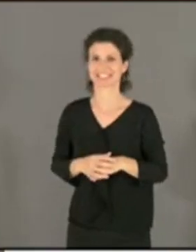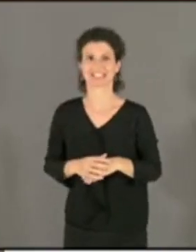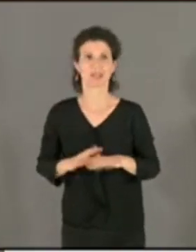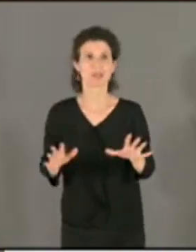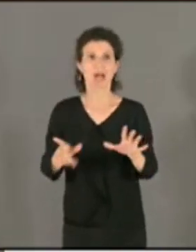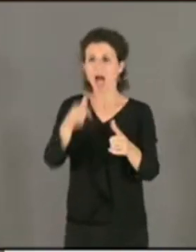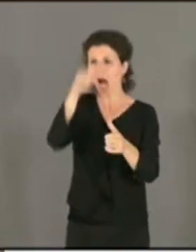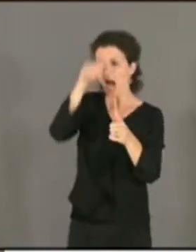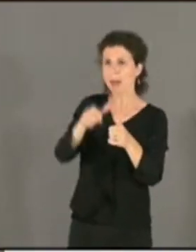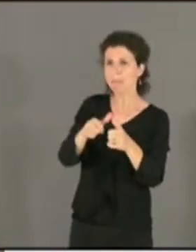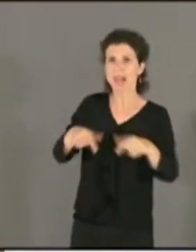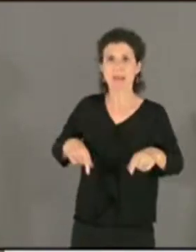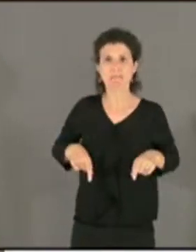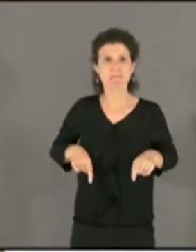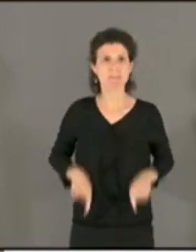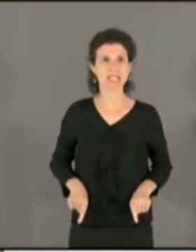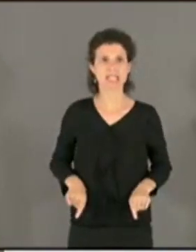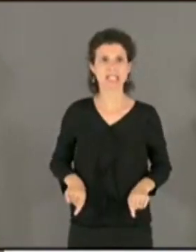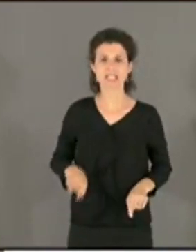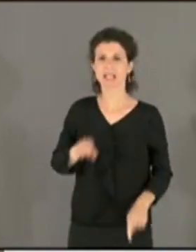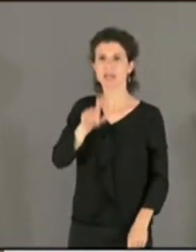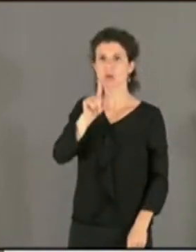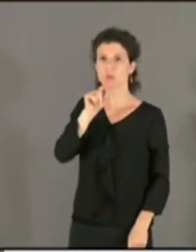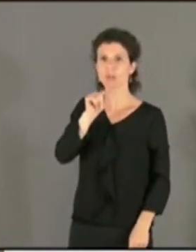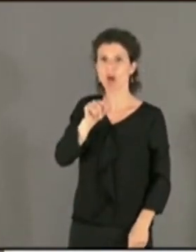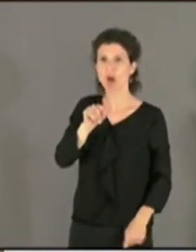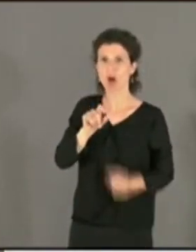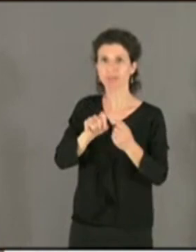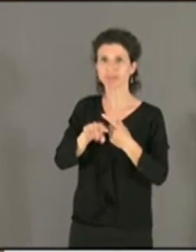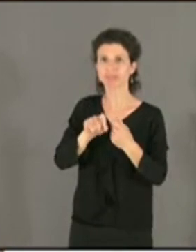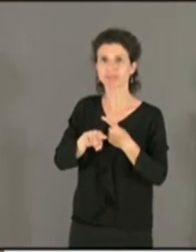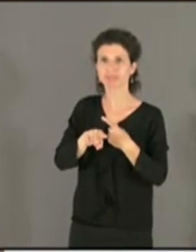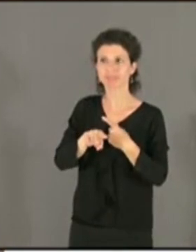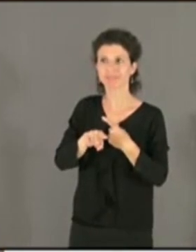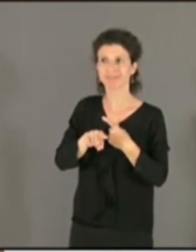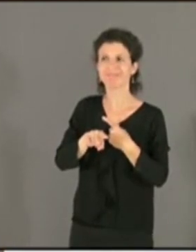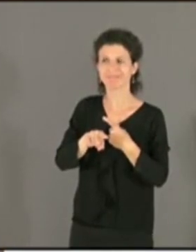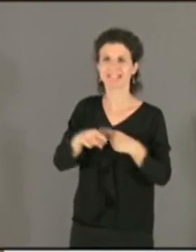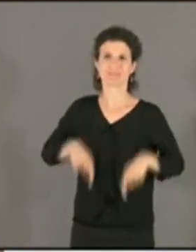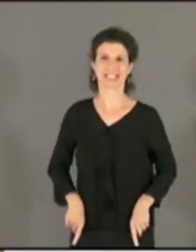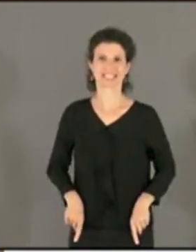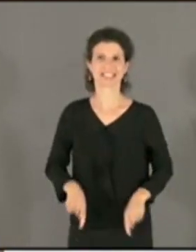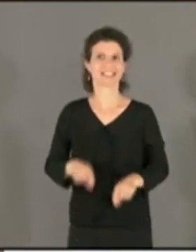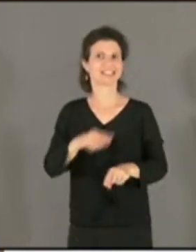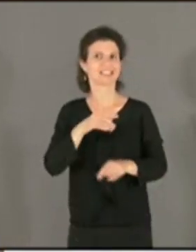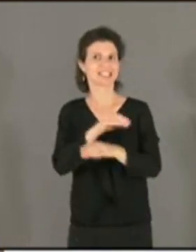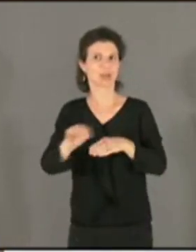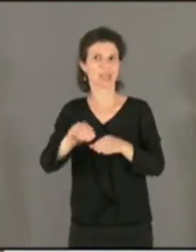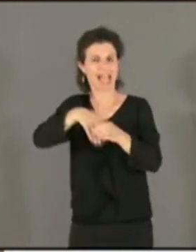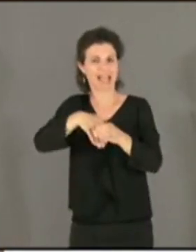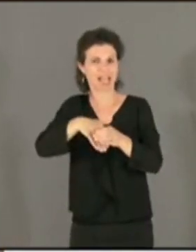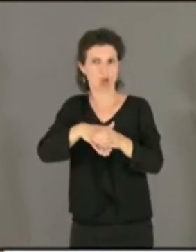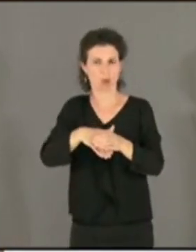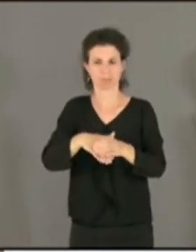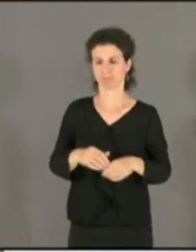Tout le monde s'en souvient, le ministre de Twitter, que l'on connaît peut-être un peu plus sous le nom de ministre de l'Intérieur, Gérald Darmanin, est venu à Marseille